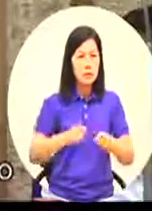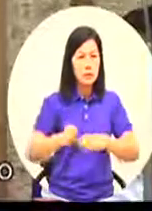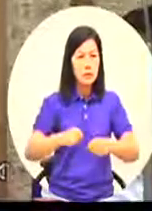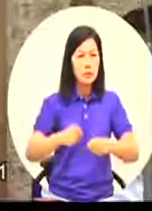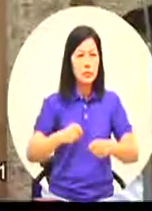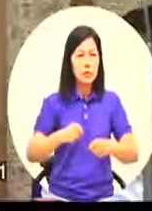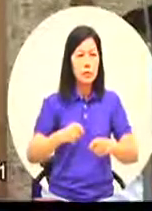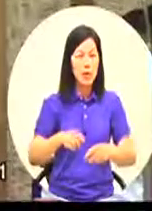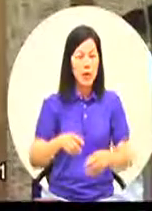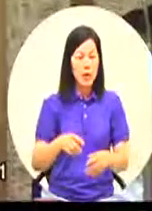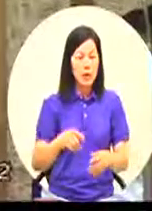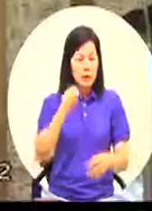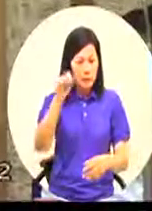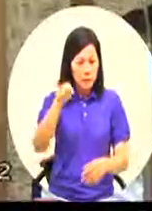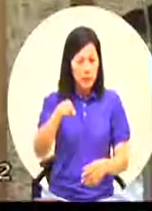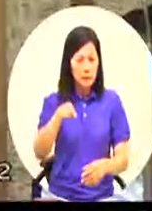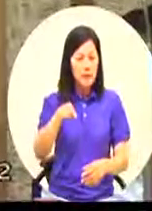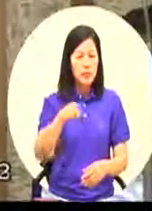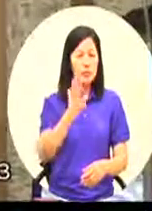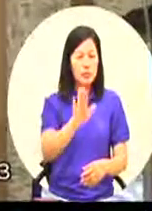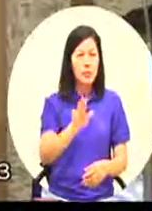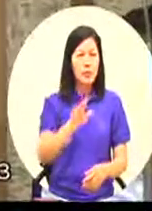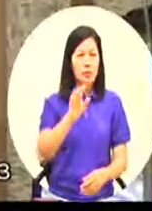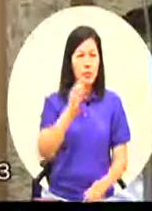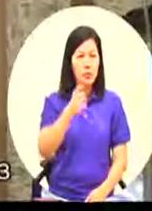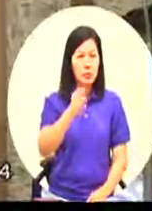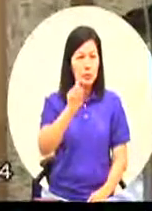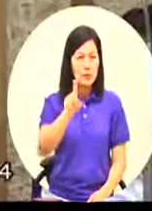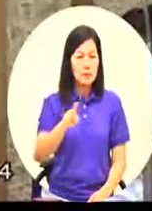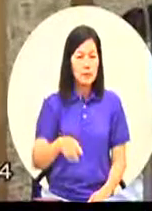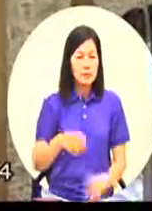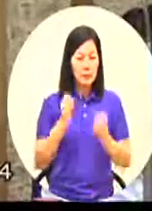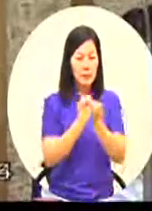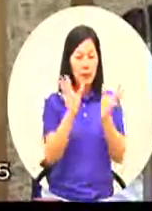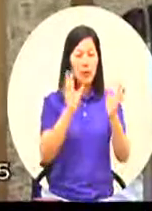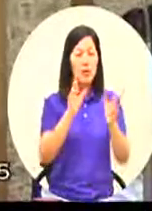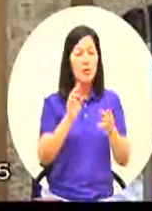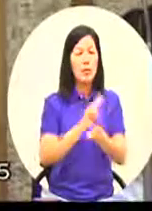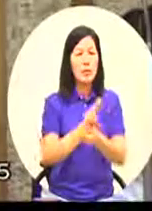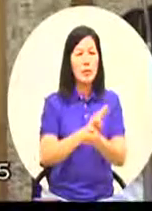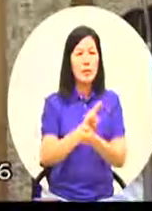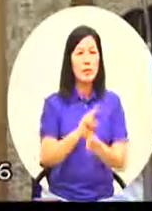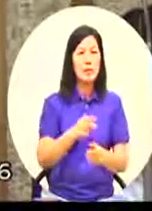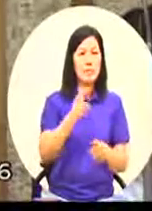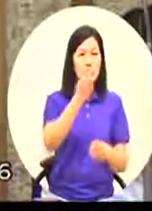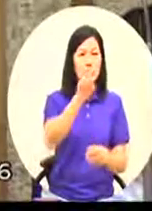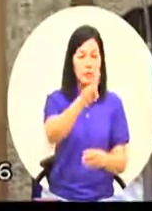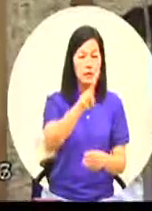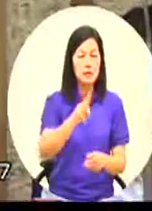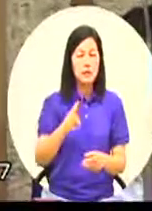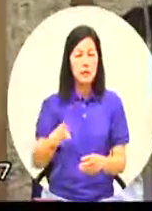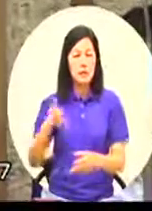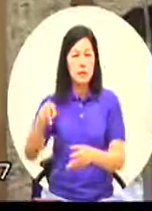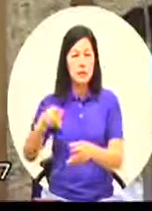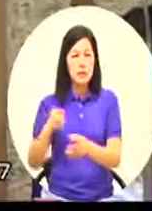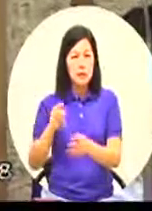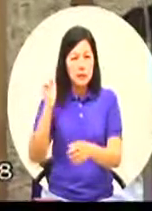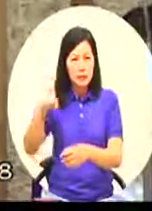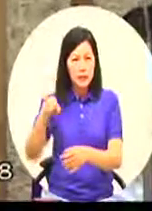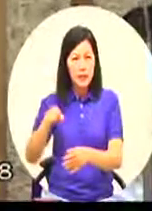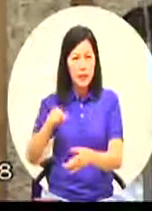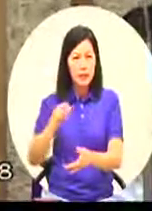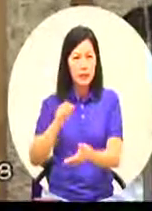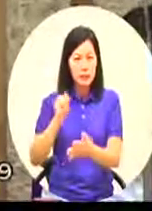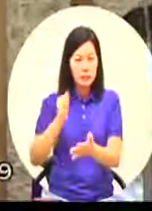有51件，其中茂林申请12件，茂林我们核定6件，占茂林申请案的